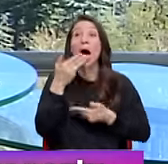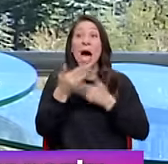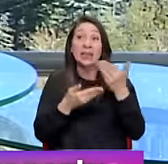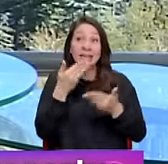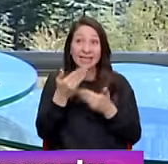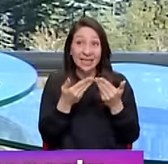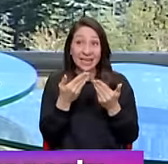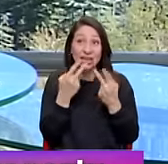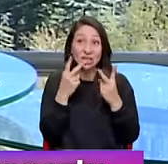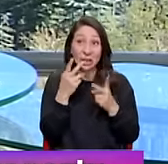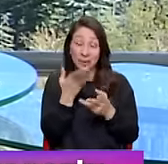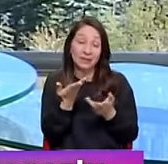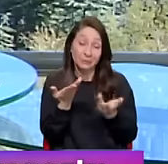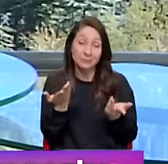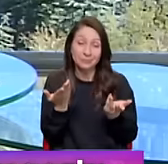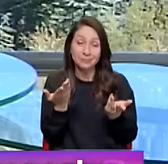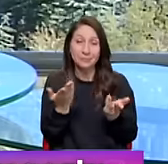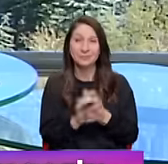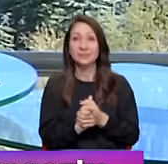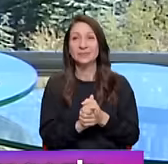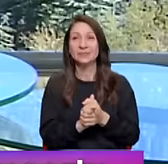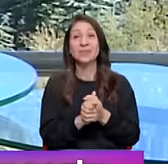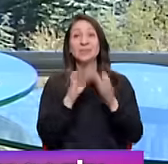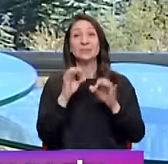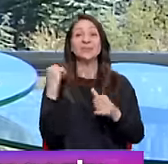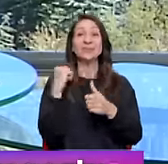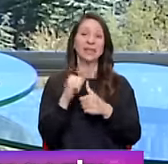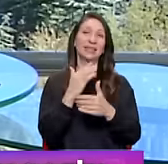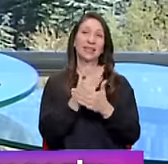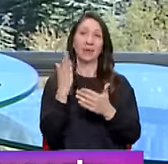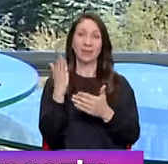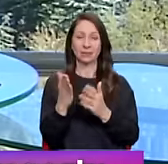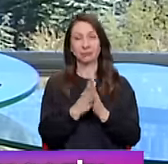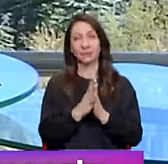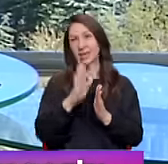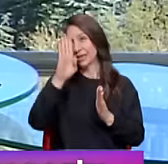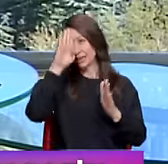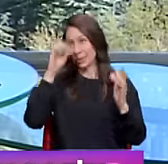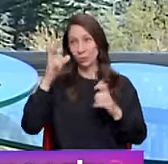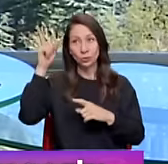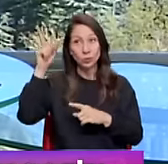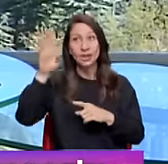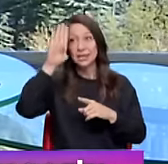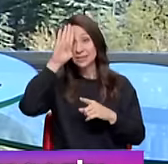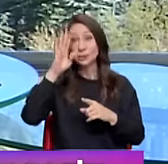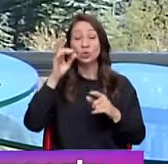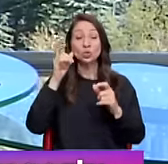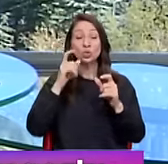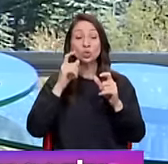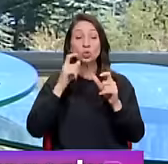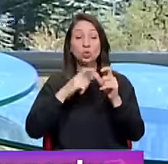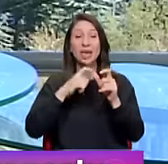Anlattığı ya da kurduğu cümleler bu şekilde. Şimdi yine devam edelim. İstanbul'dayız. İstanbul Sultan